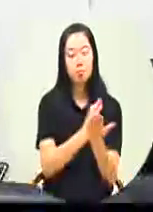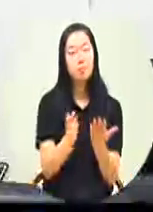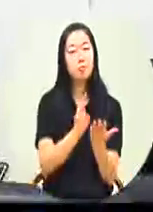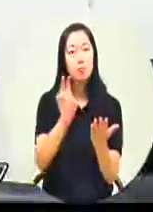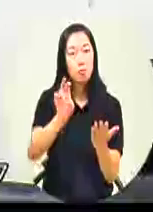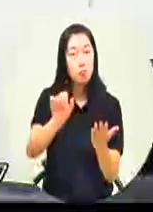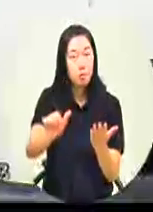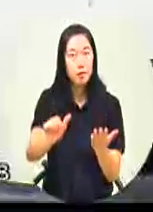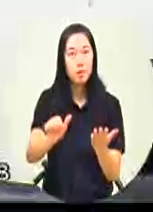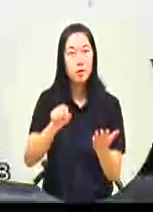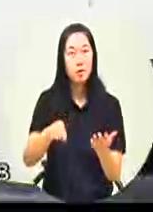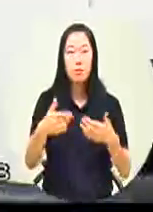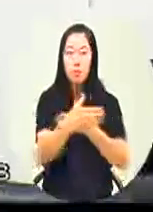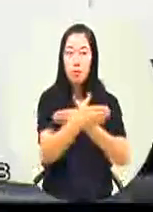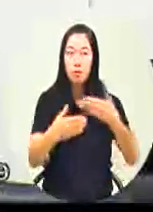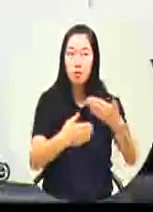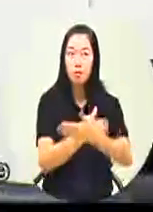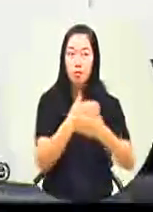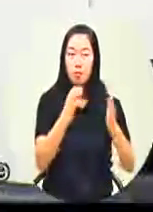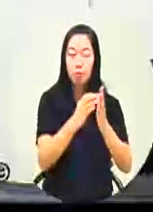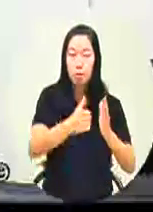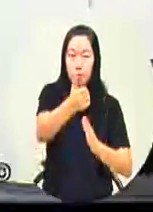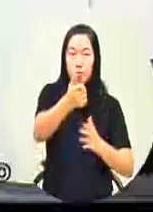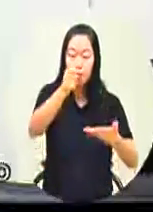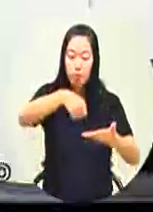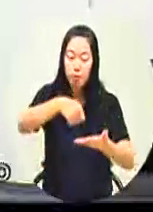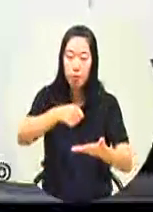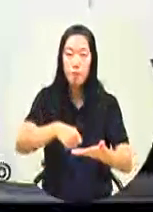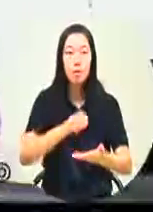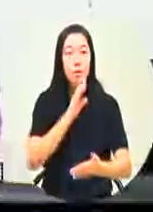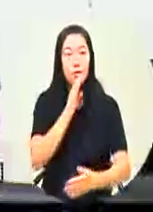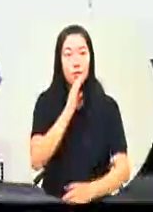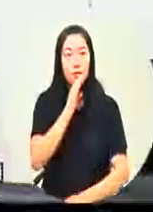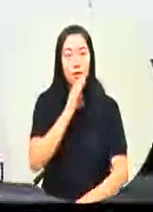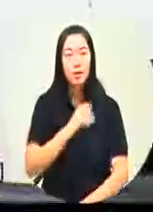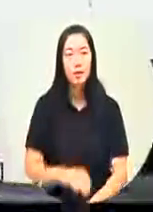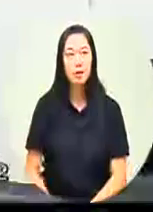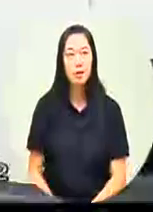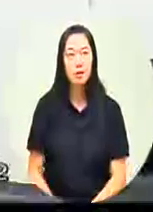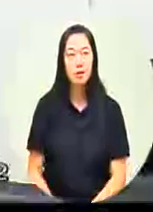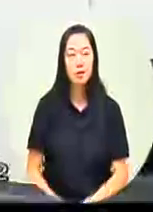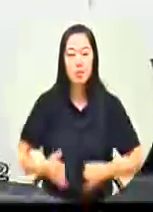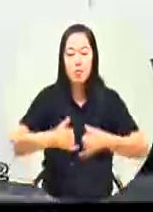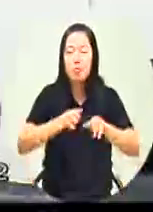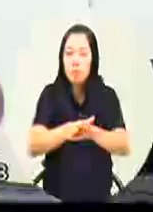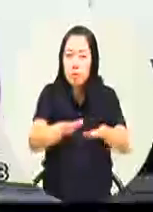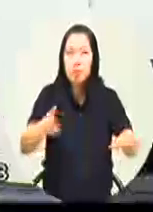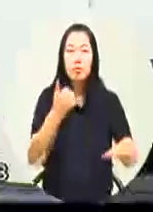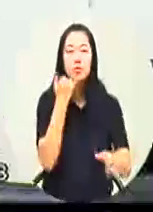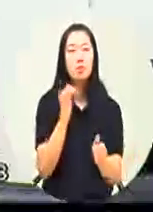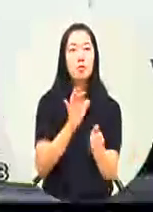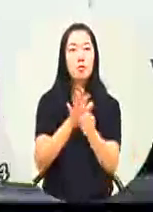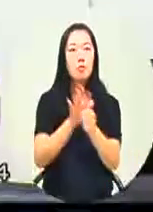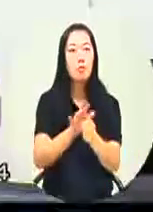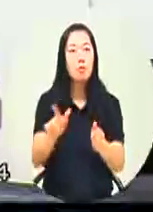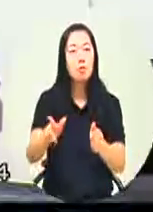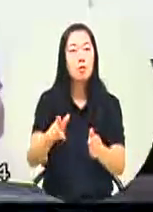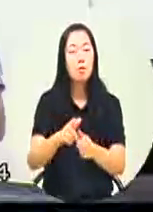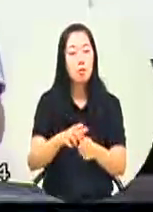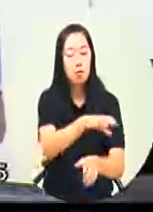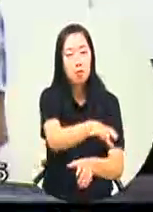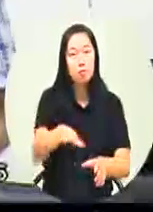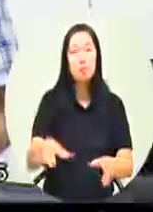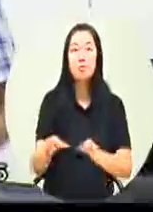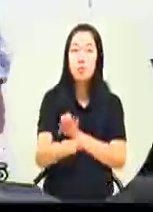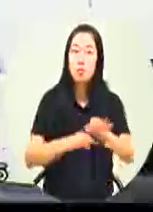是你交通局长的，应该给他写的。绵密的交通路网能够带动地方的经济，还